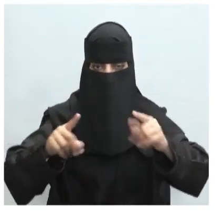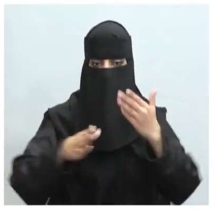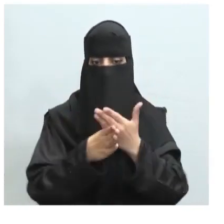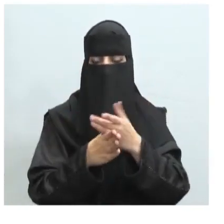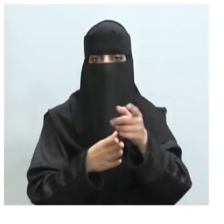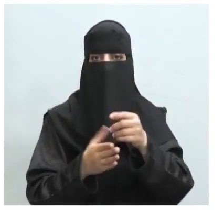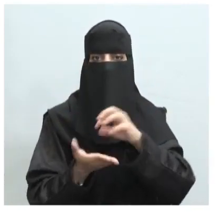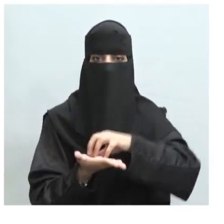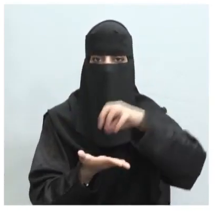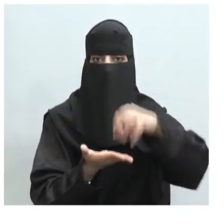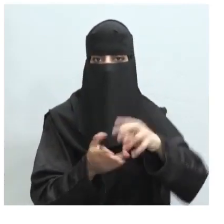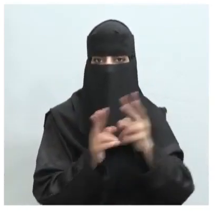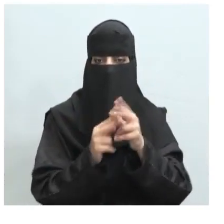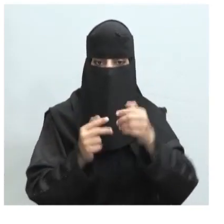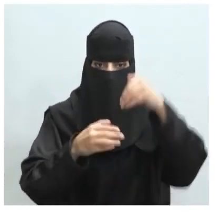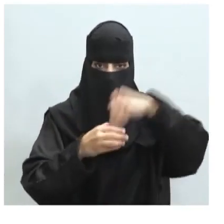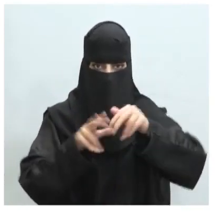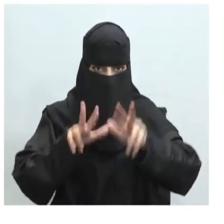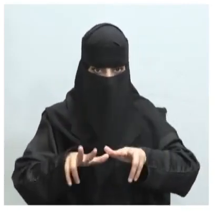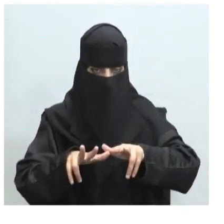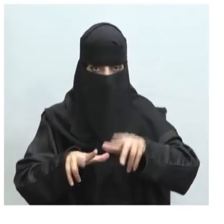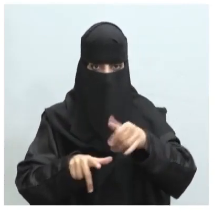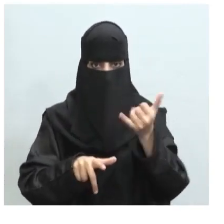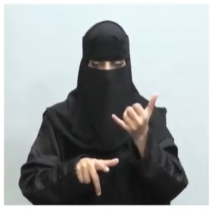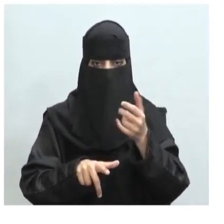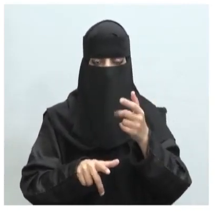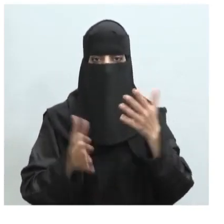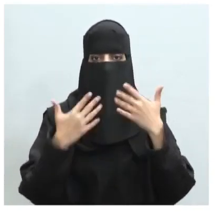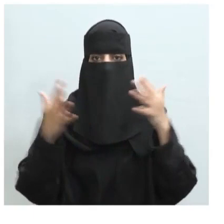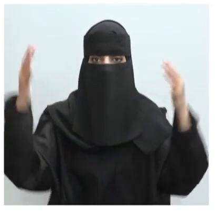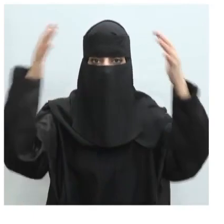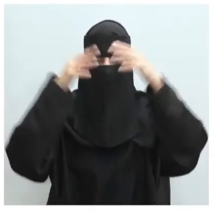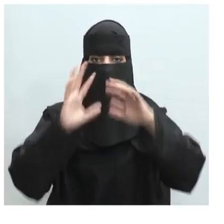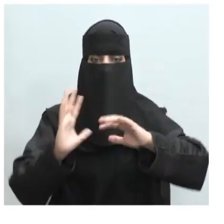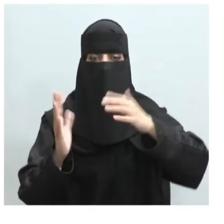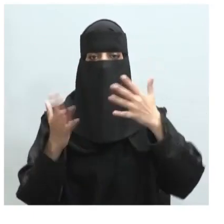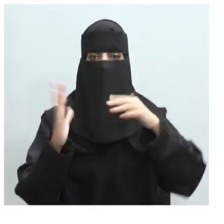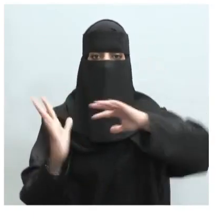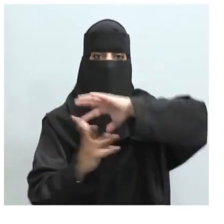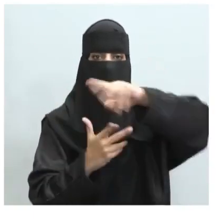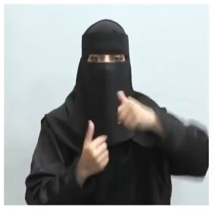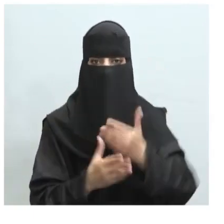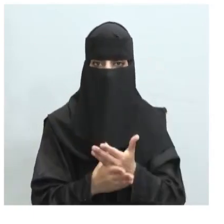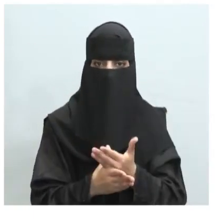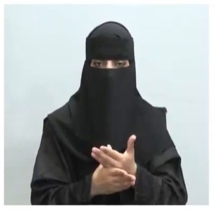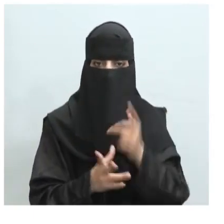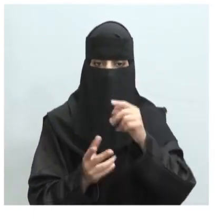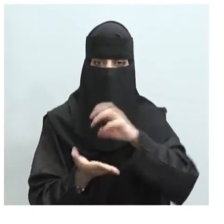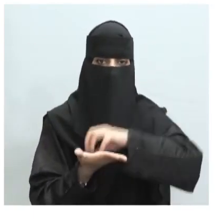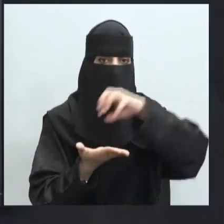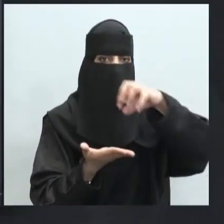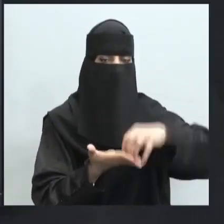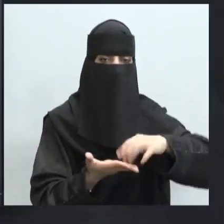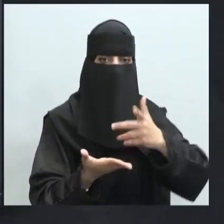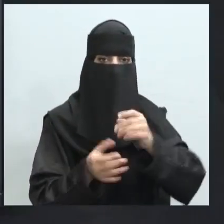تفريغ الكهرباء الساكنه في الظروف الجويه العاصفه كيف يمكن ان تتفرغ